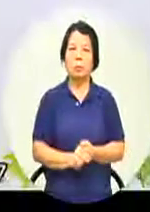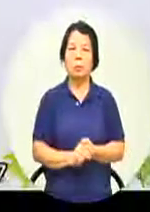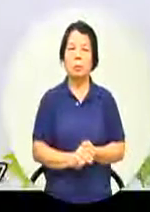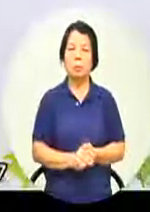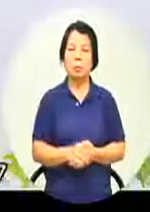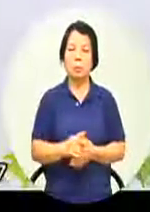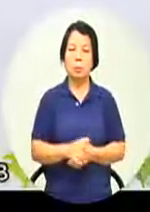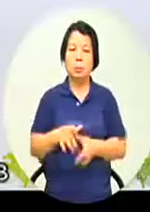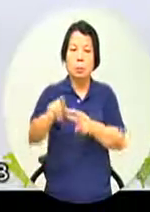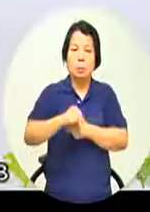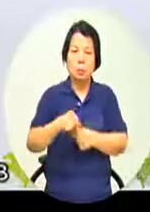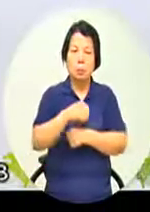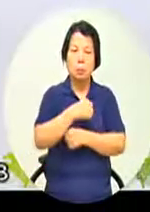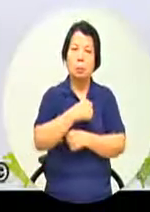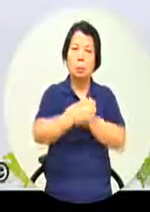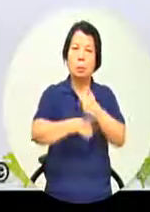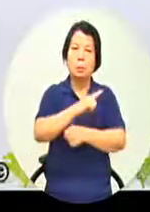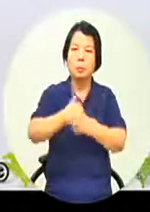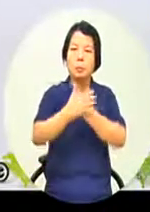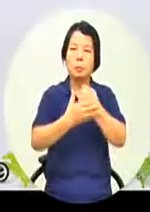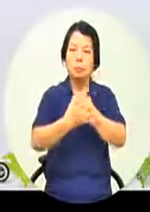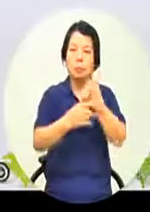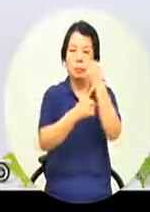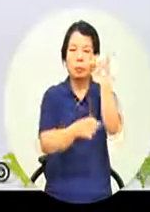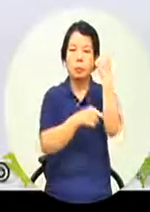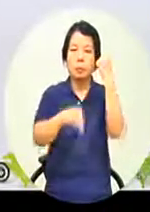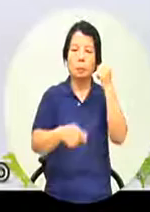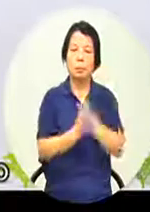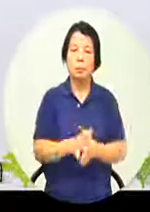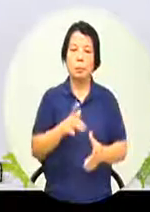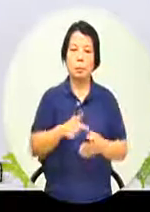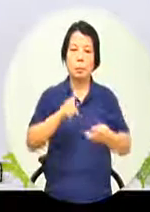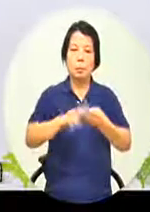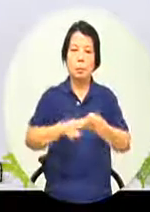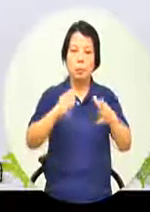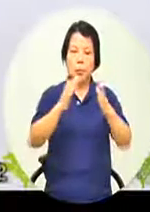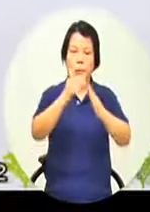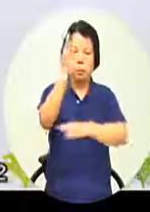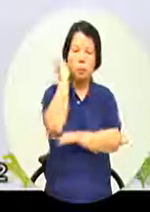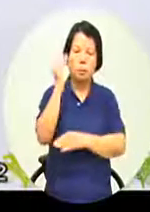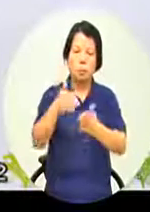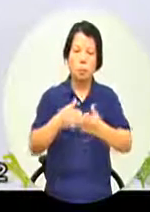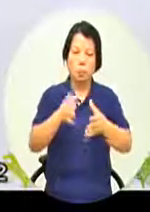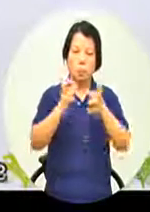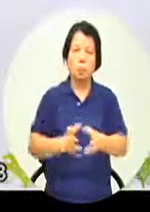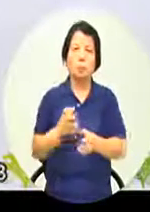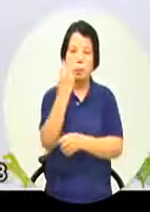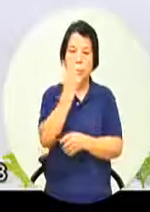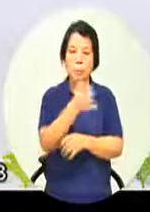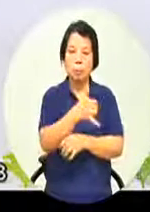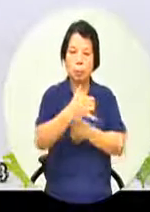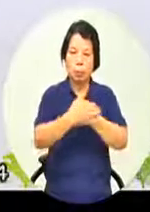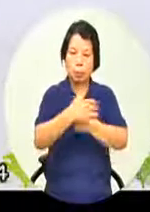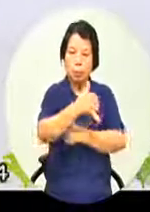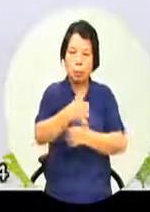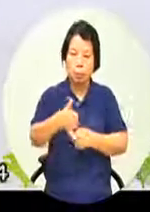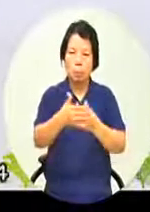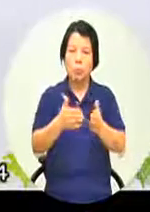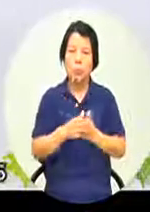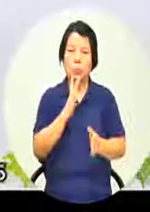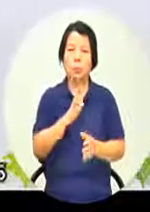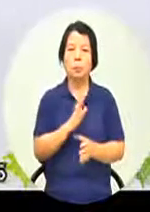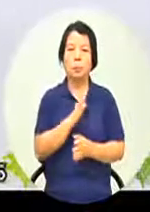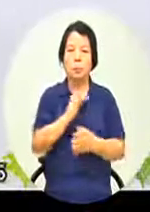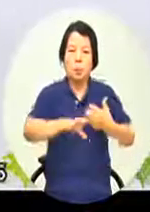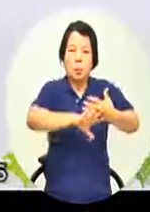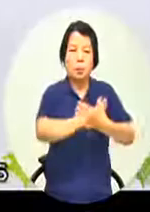依动保法的第23条，其实主管机关是要设置动物保护员，而且我们高雄市已经有义务动保员，也比其